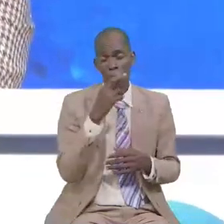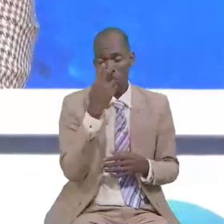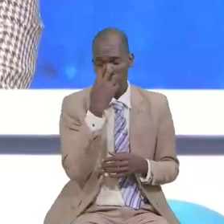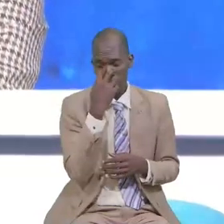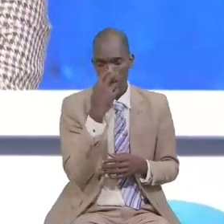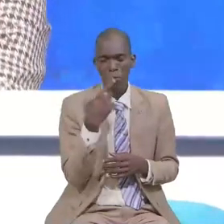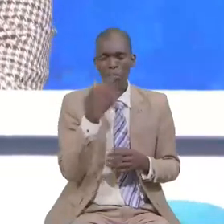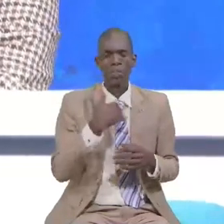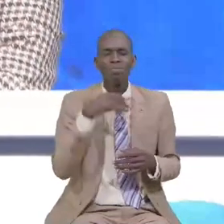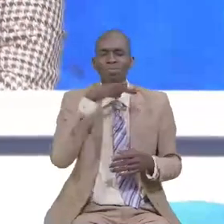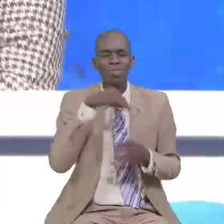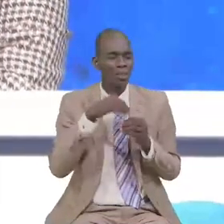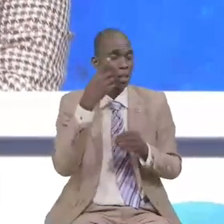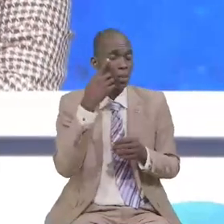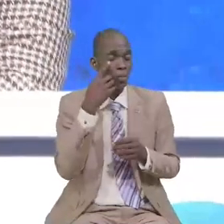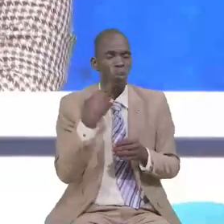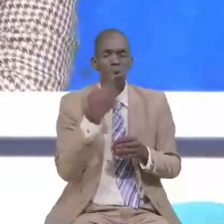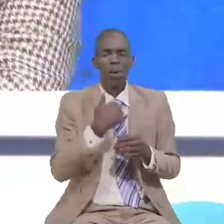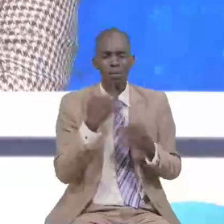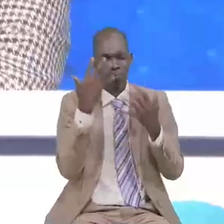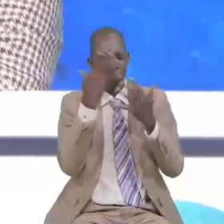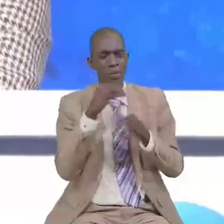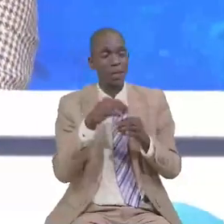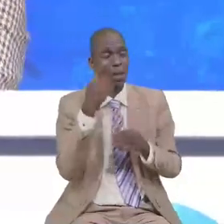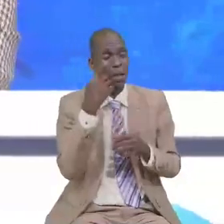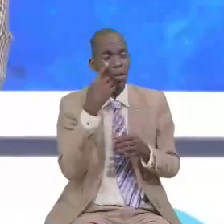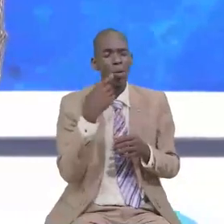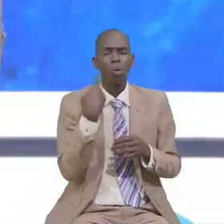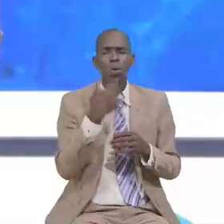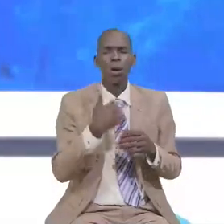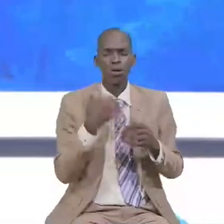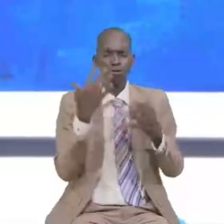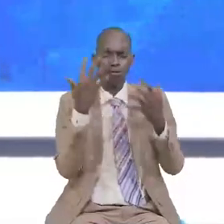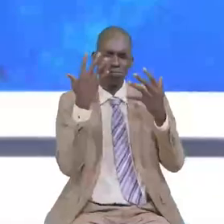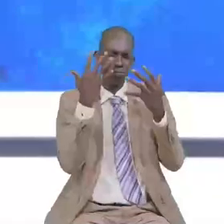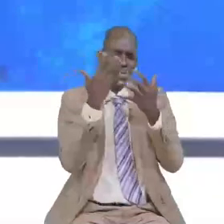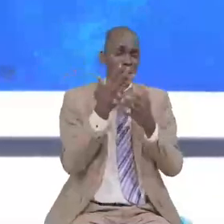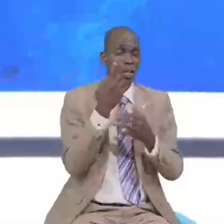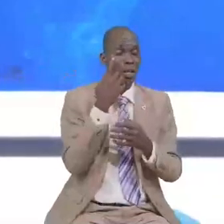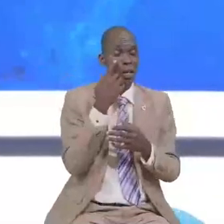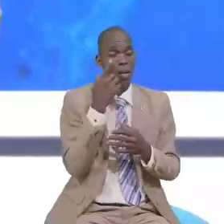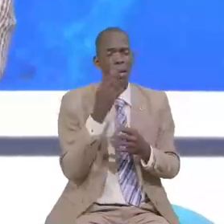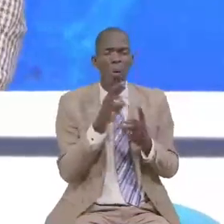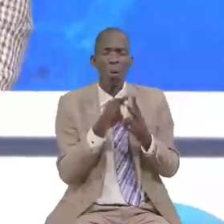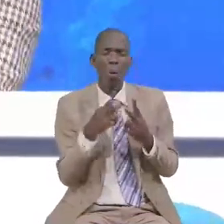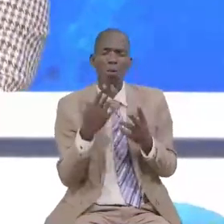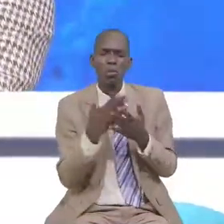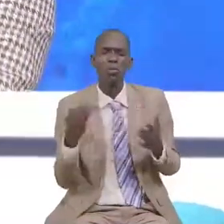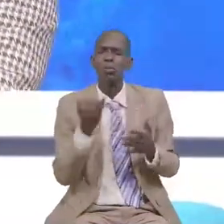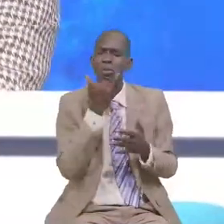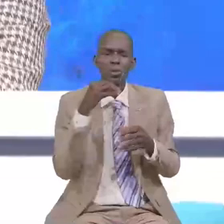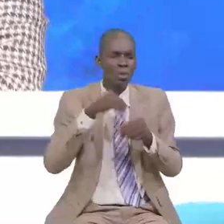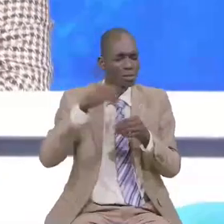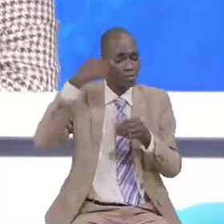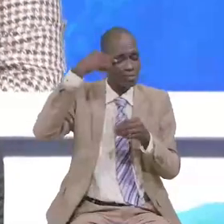Ceux qui sont aveugles, ceux qui ont la cataracte, ceux qui ont le glaucome, ceux qui ont une vision